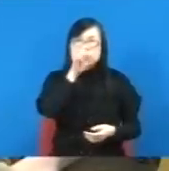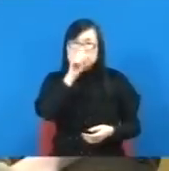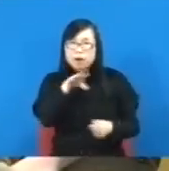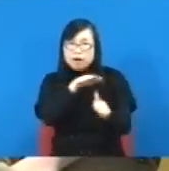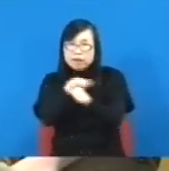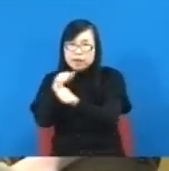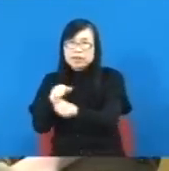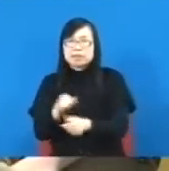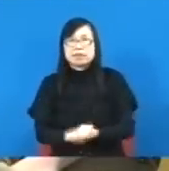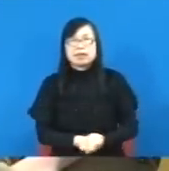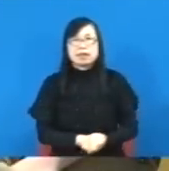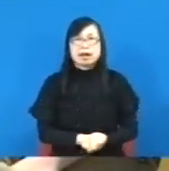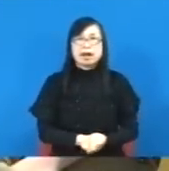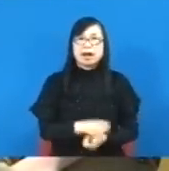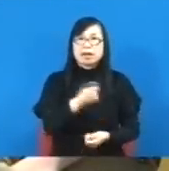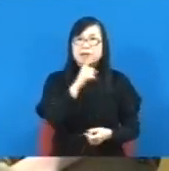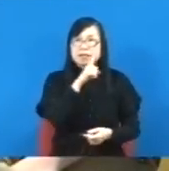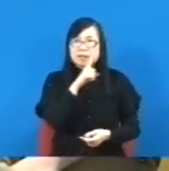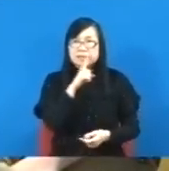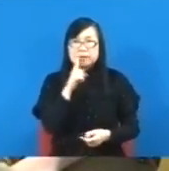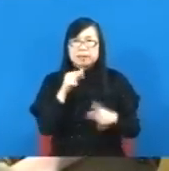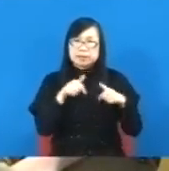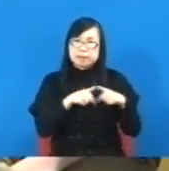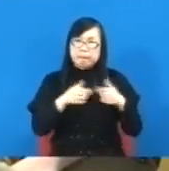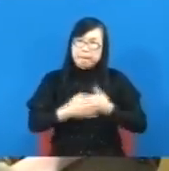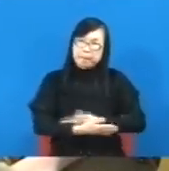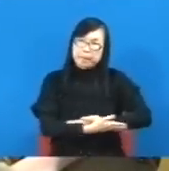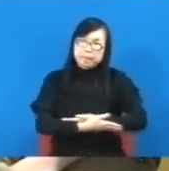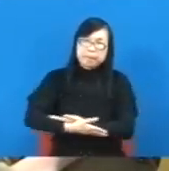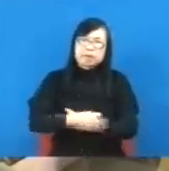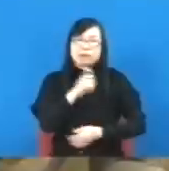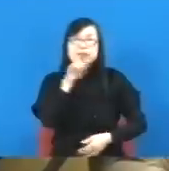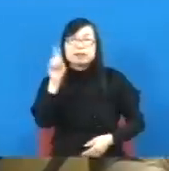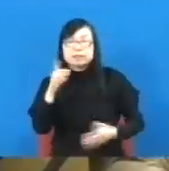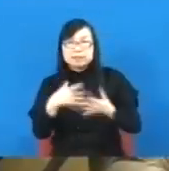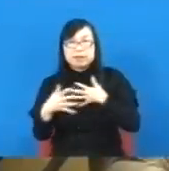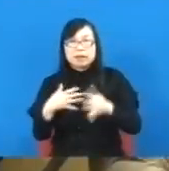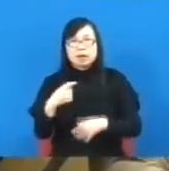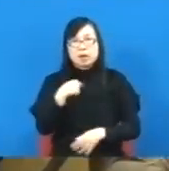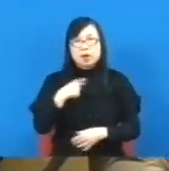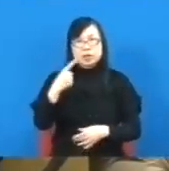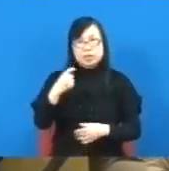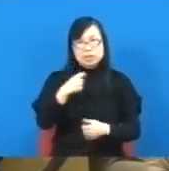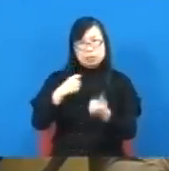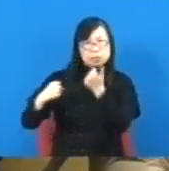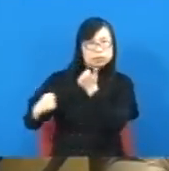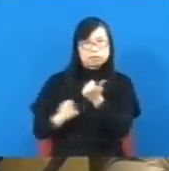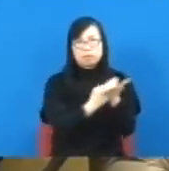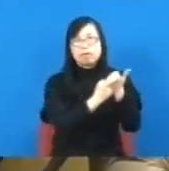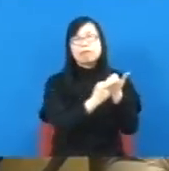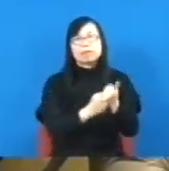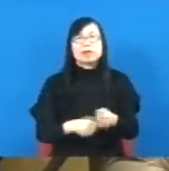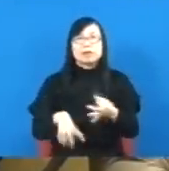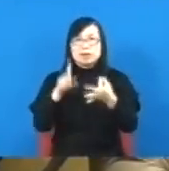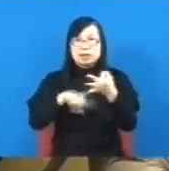阿正心 B B。哇！呢單嘢 點啊？有咩事啊？佢又 就咪話我要撐鄧忍光啊，因